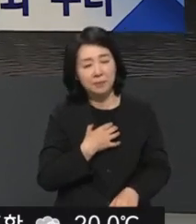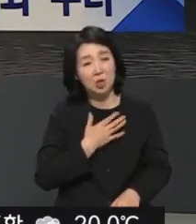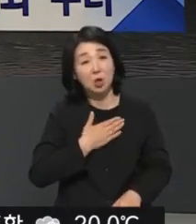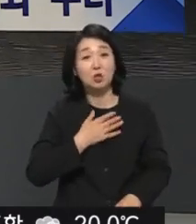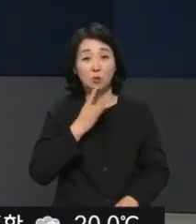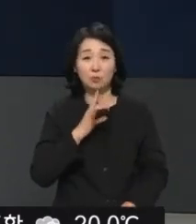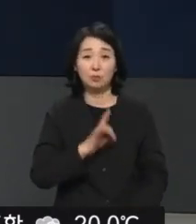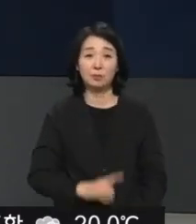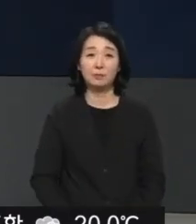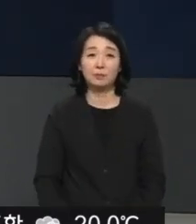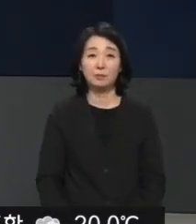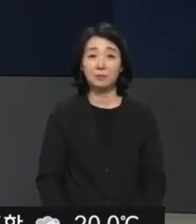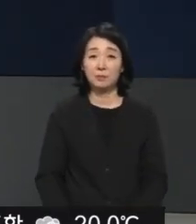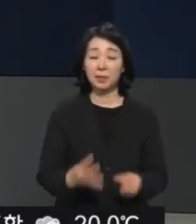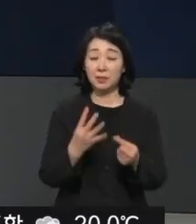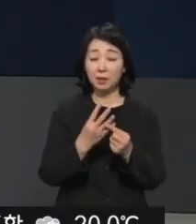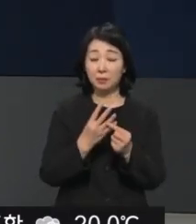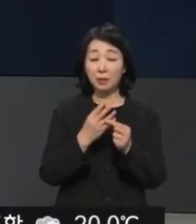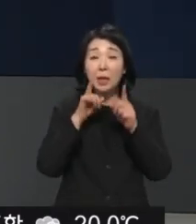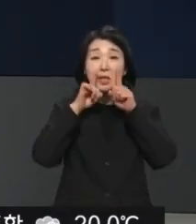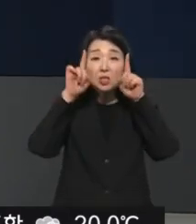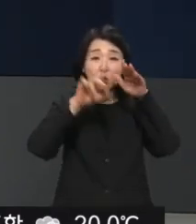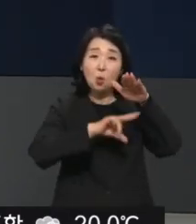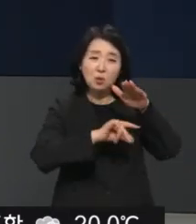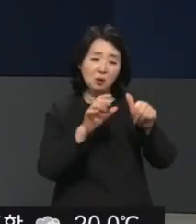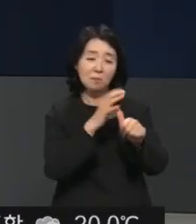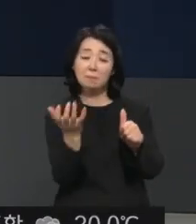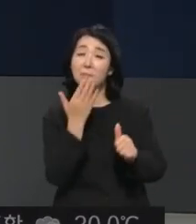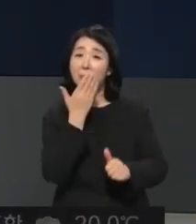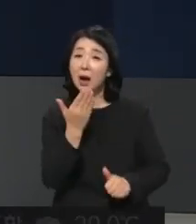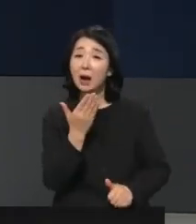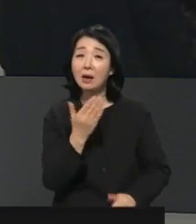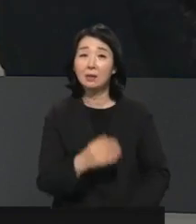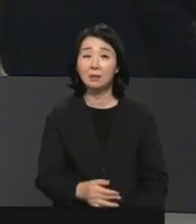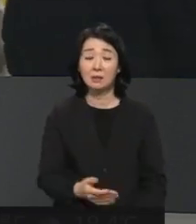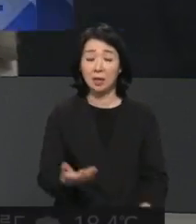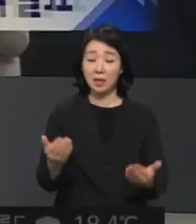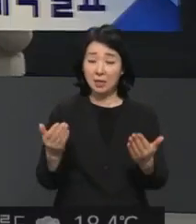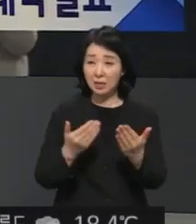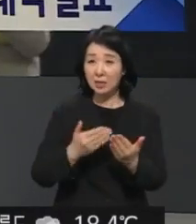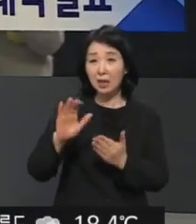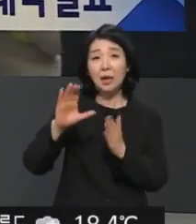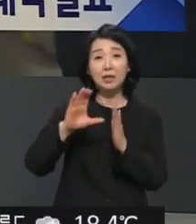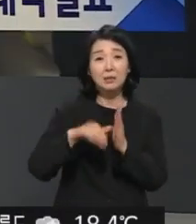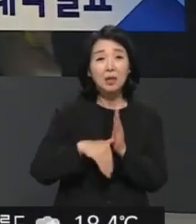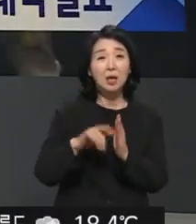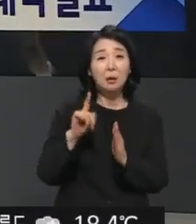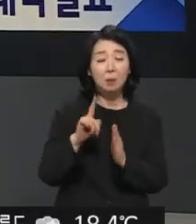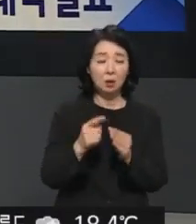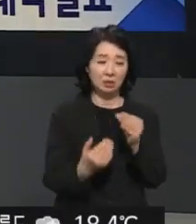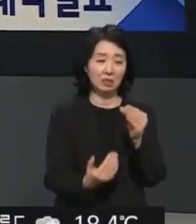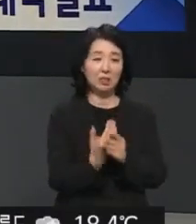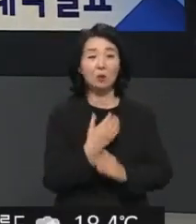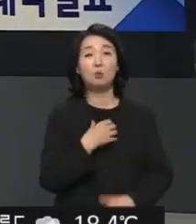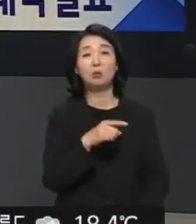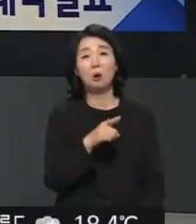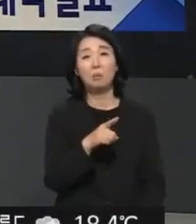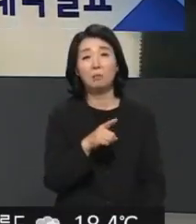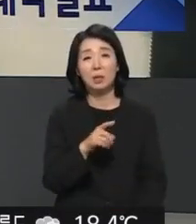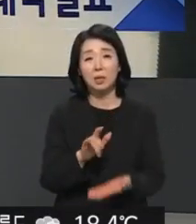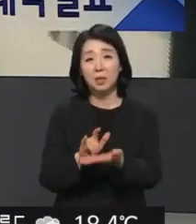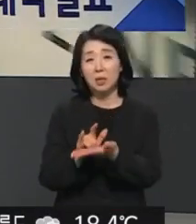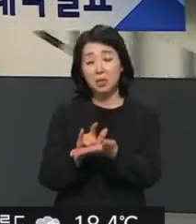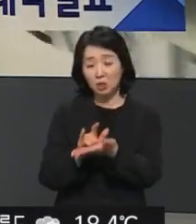내놨습니다. 네, 다음 픽은 지옥철 벗어나나입니다. 출퇴근 시간대 혼잡으로 사고 우려가 커지고 있는 김포